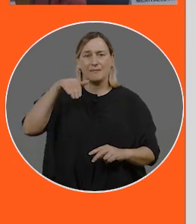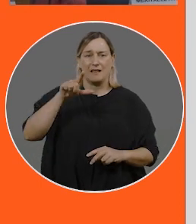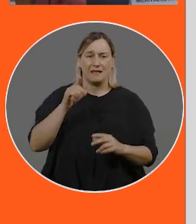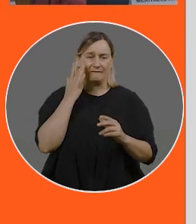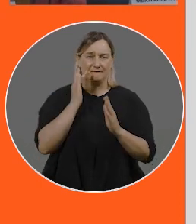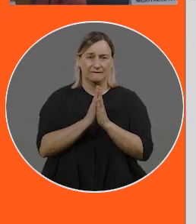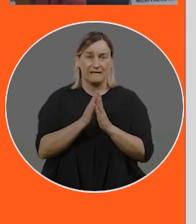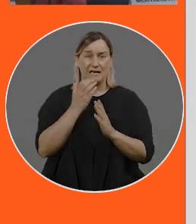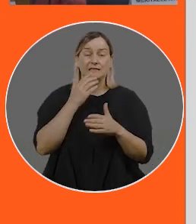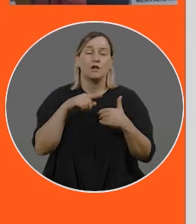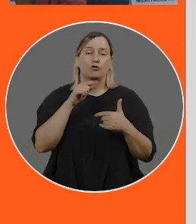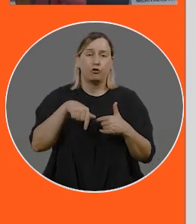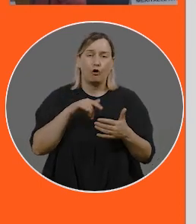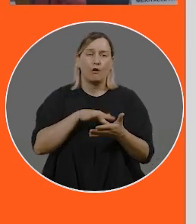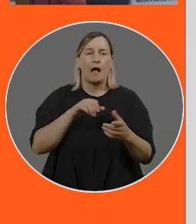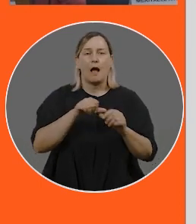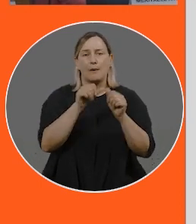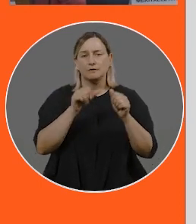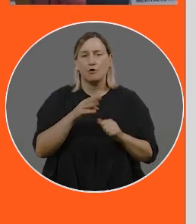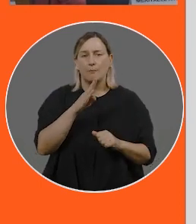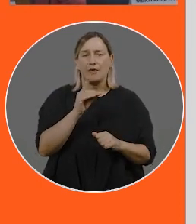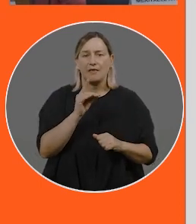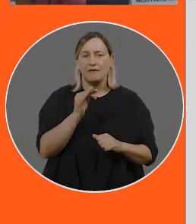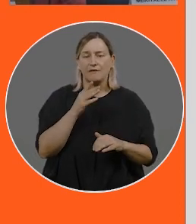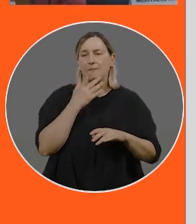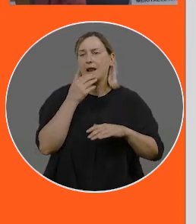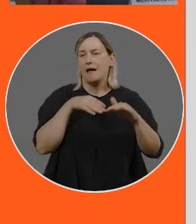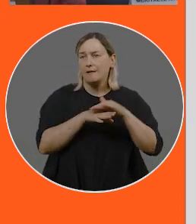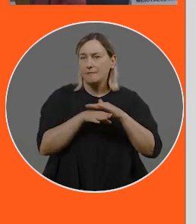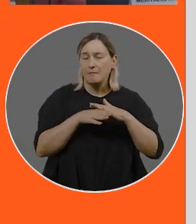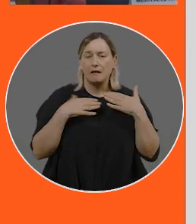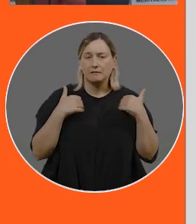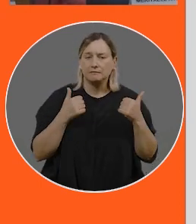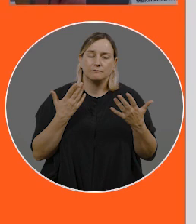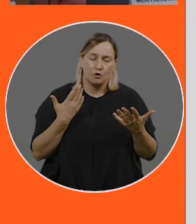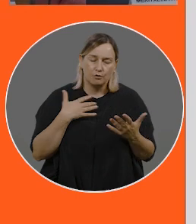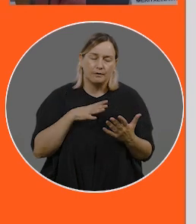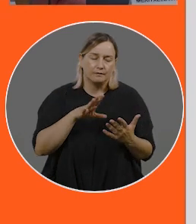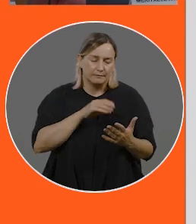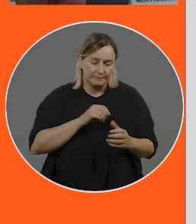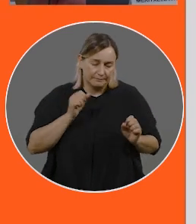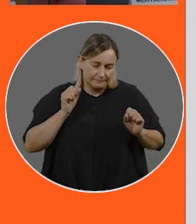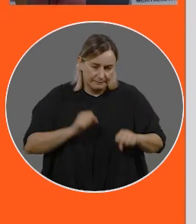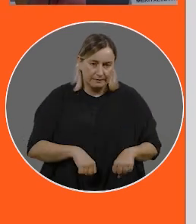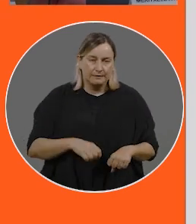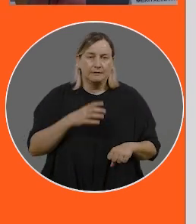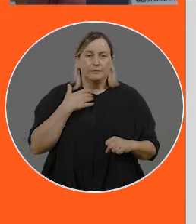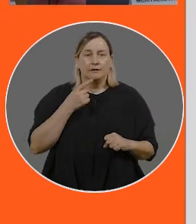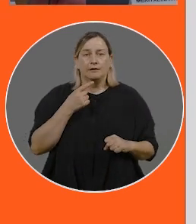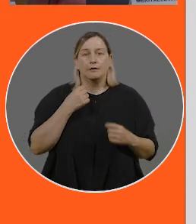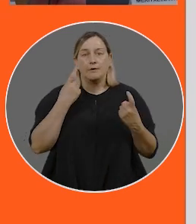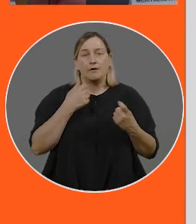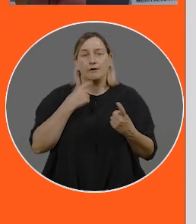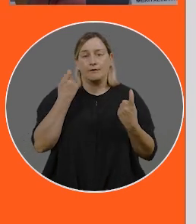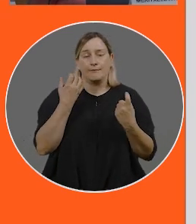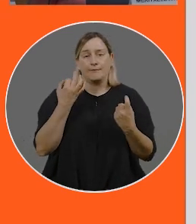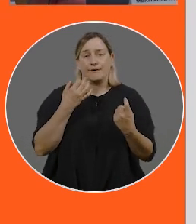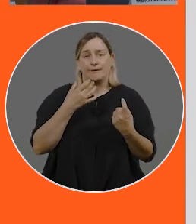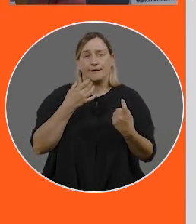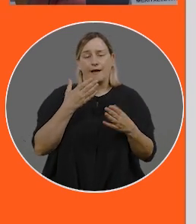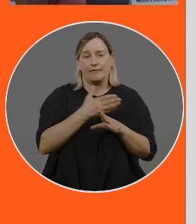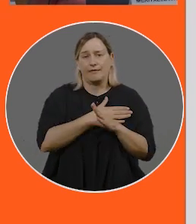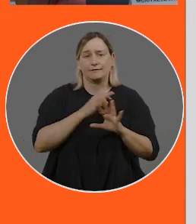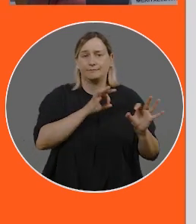la versió en PDF perquè es pugui imprimir, perquè el que sigui, doncs bueno, és veritat que requereix coneixements i és